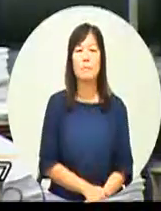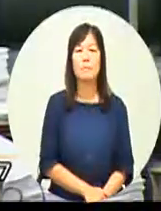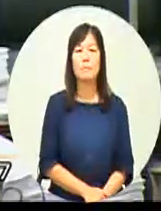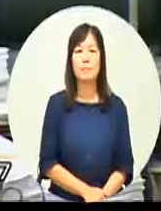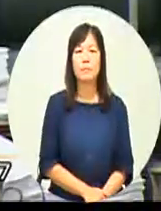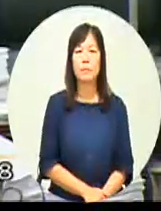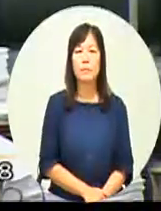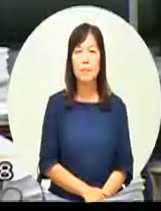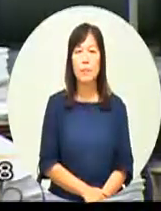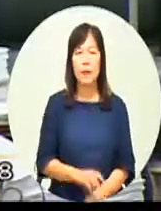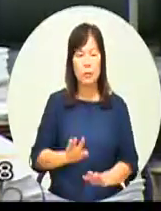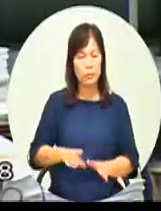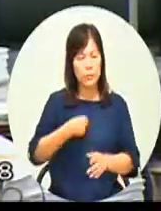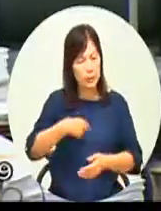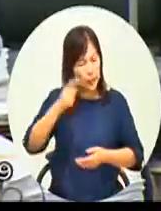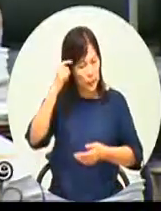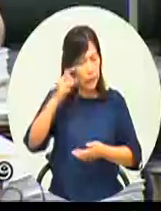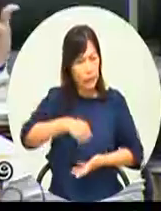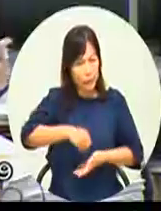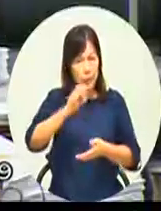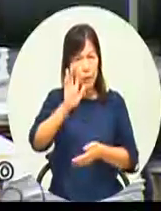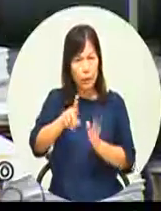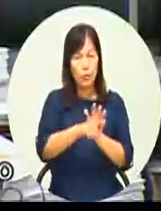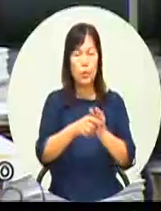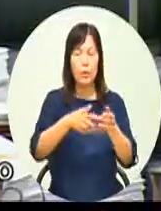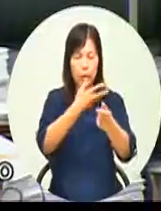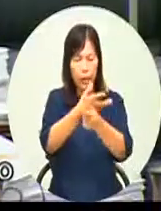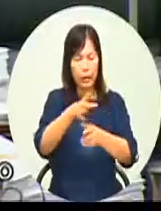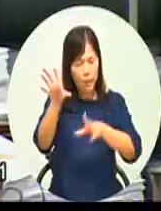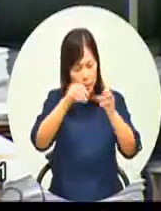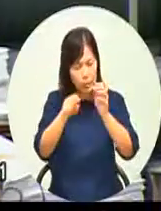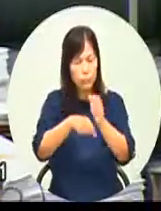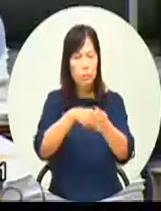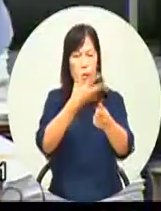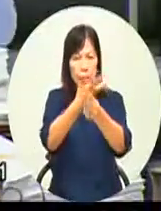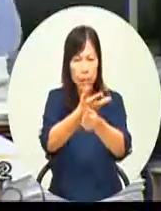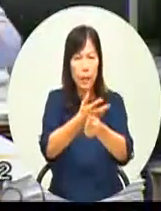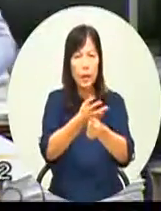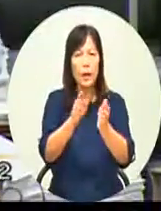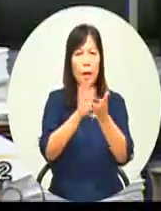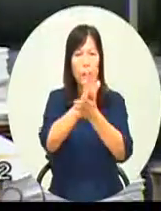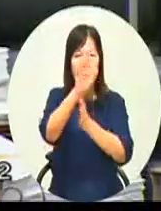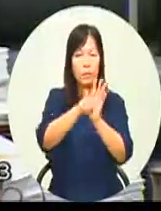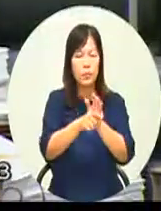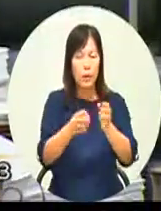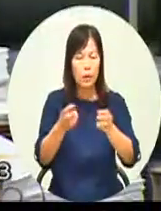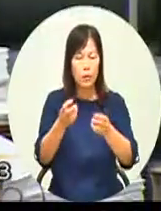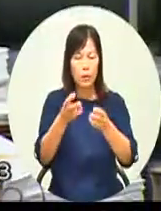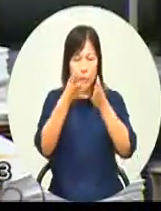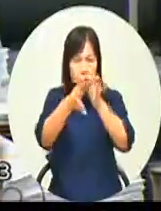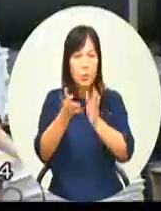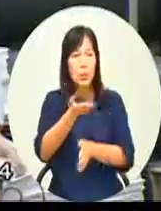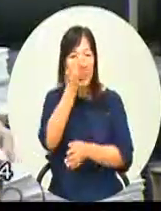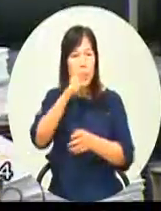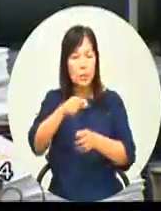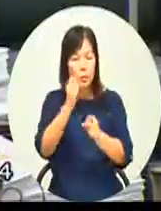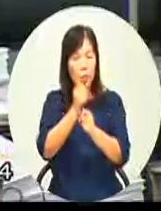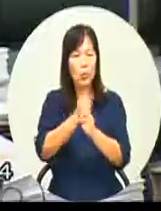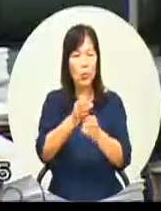今天做的这一些的建议，还有提供的一些资讯，未来可以提供我们在发展观光的一个方向。